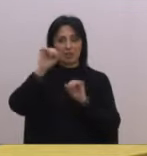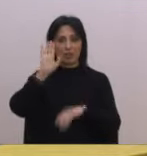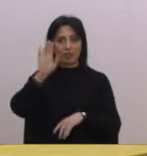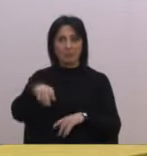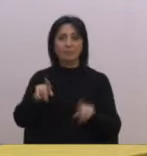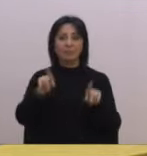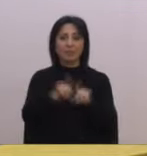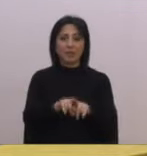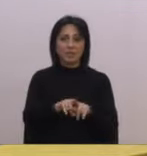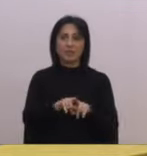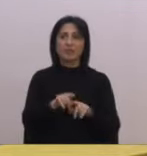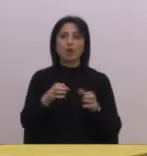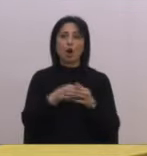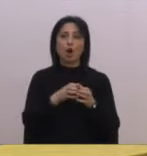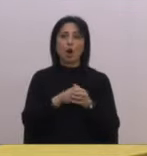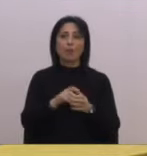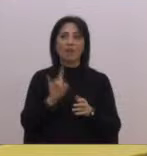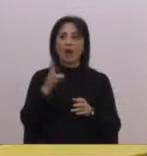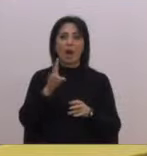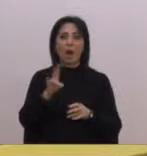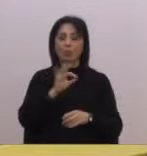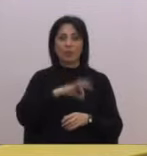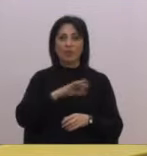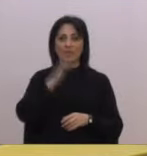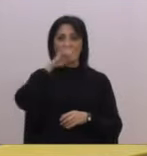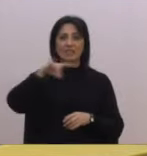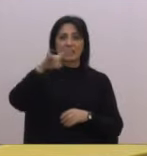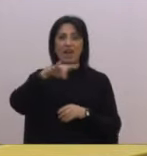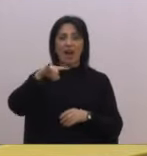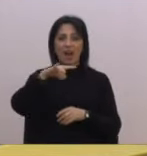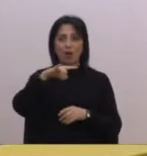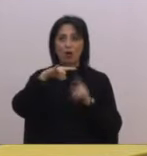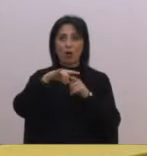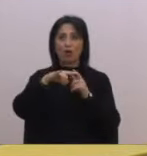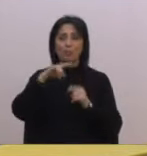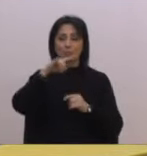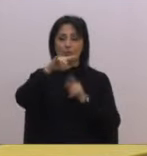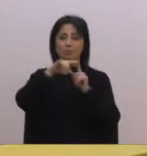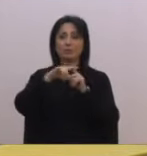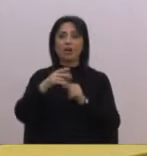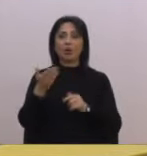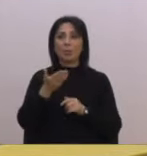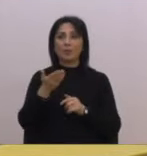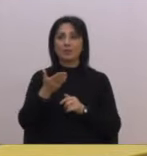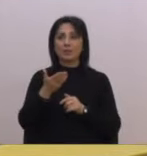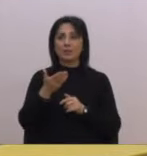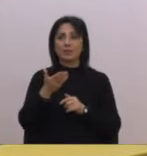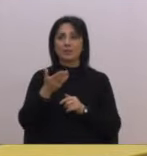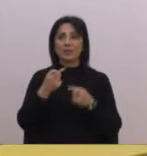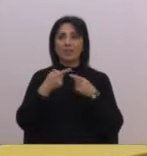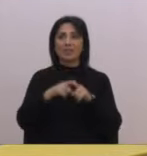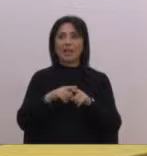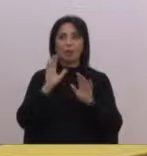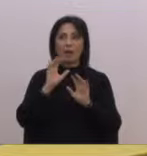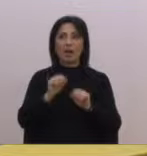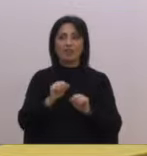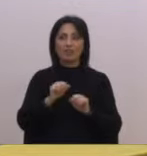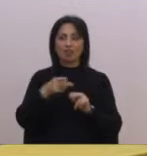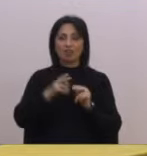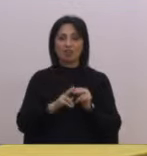და ასევე კომპანიები არ უნდა იყენებდნენ სახაერო ხომალდებს, რომლის ტექნიკური მხარდაჭერა